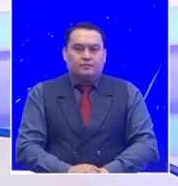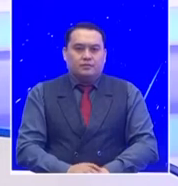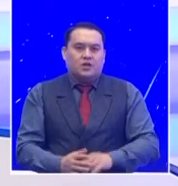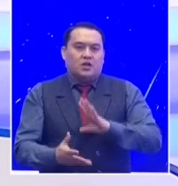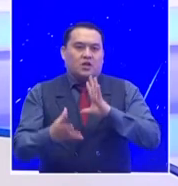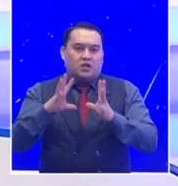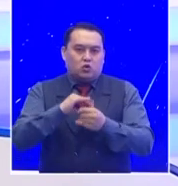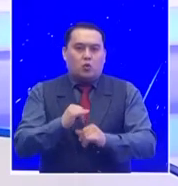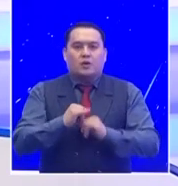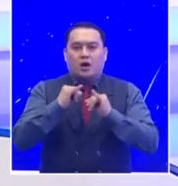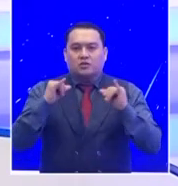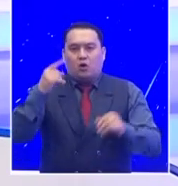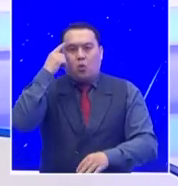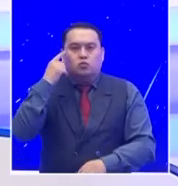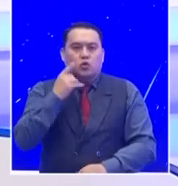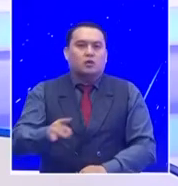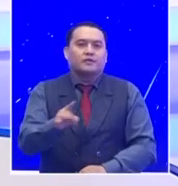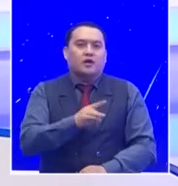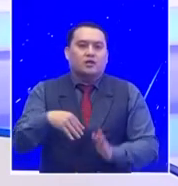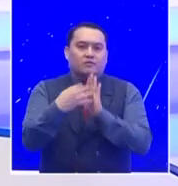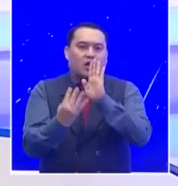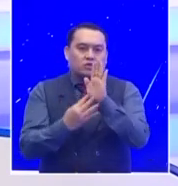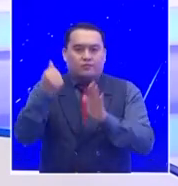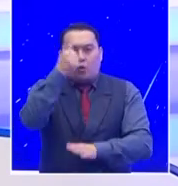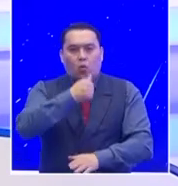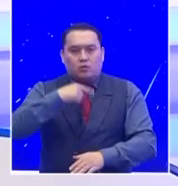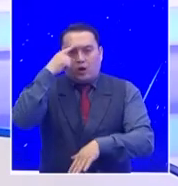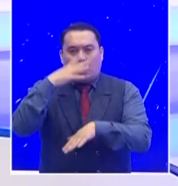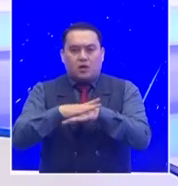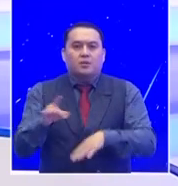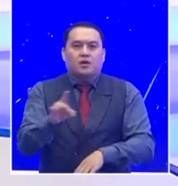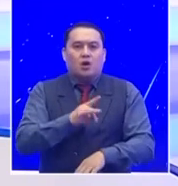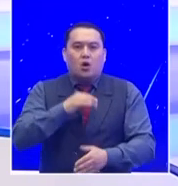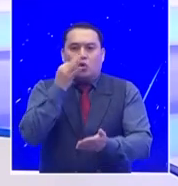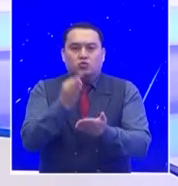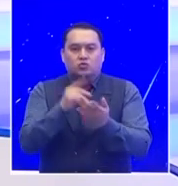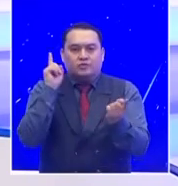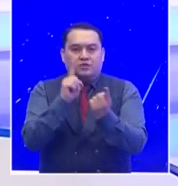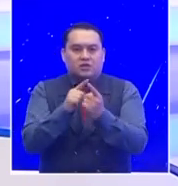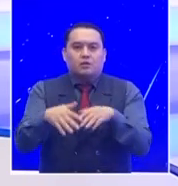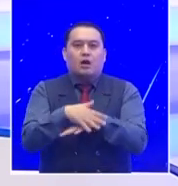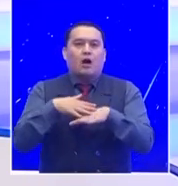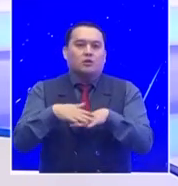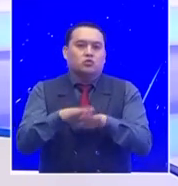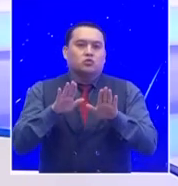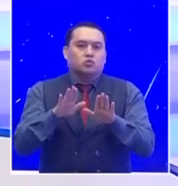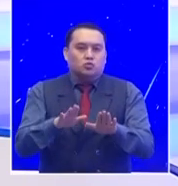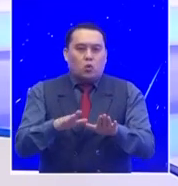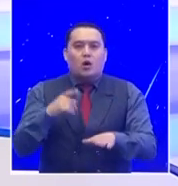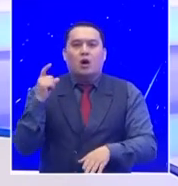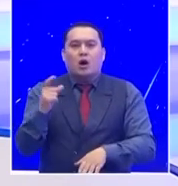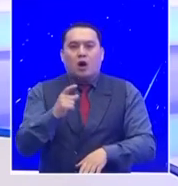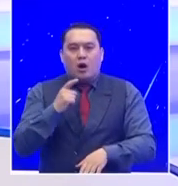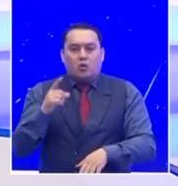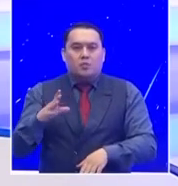Итогами развития Коксулского района за 2019 год поделился аким региона на отчетной встрече с населением. Только за истекший год в